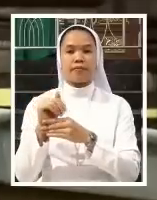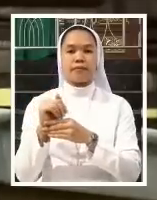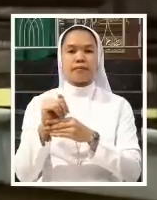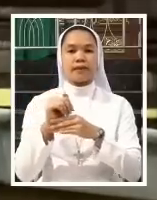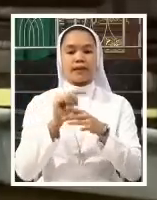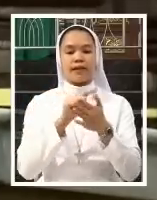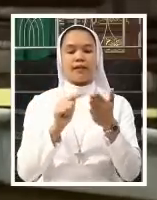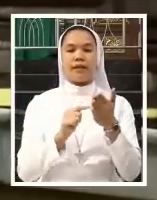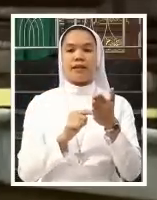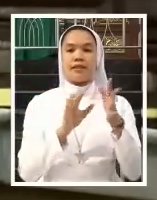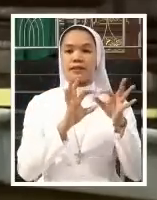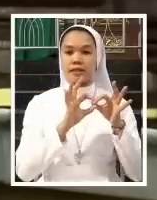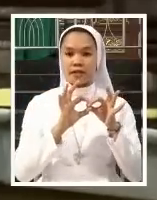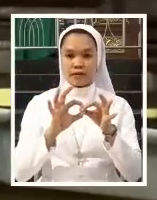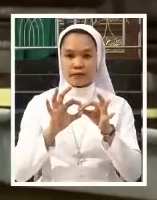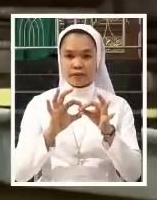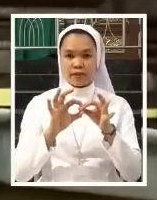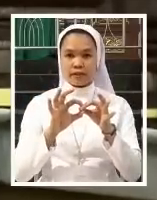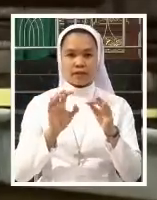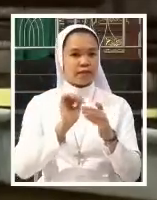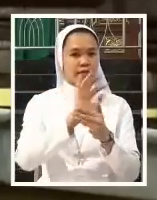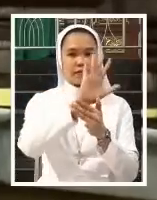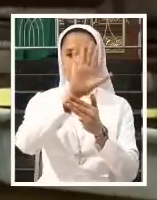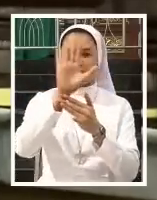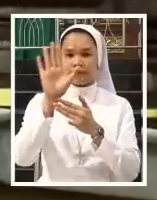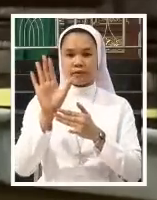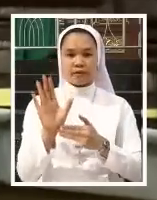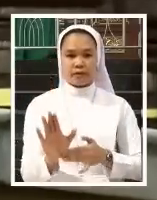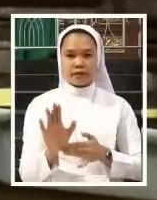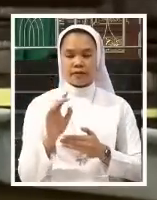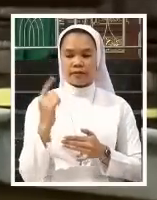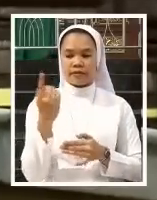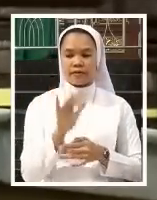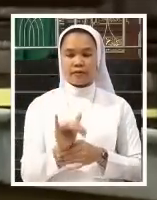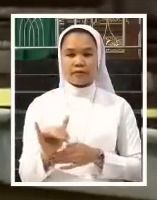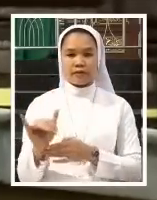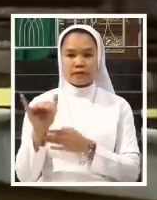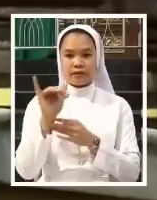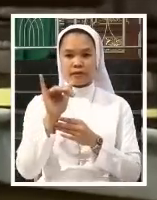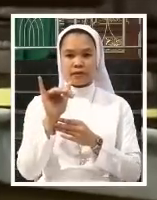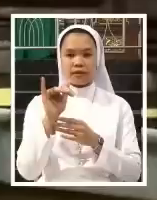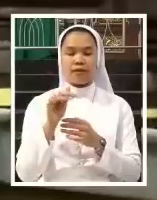Nintipan na daing kasagkoran.